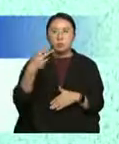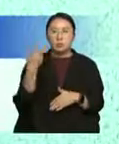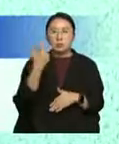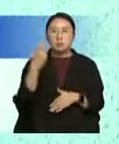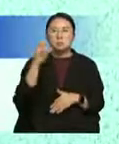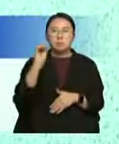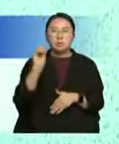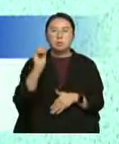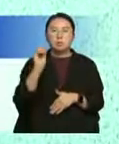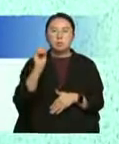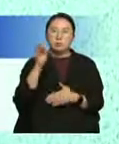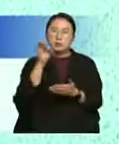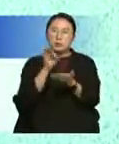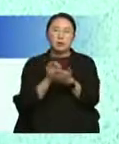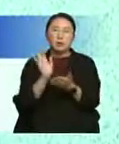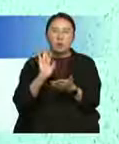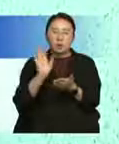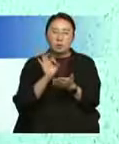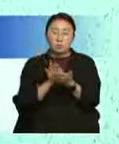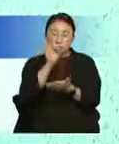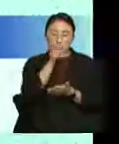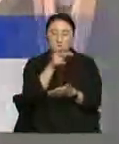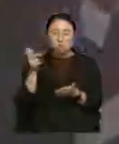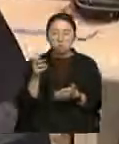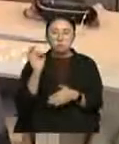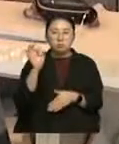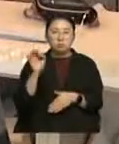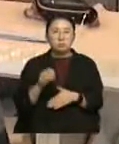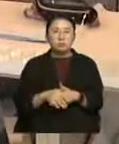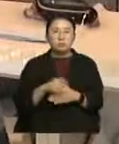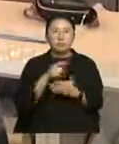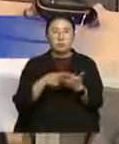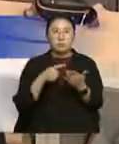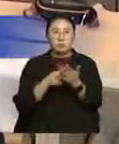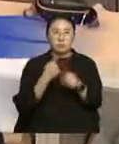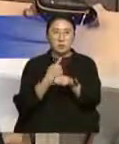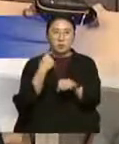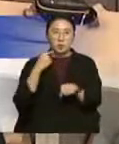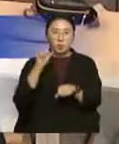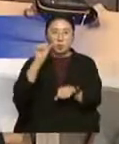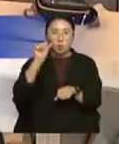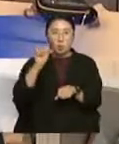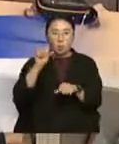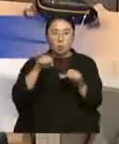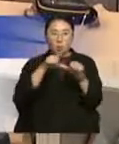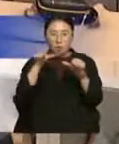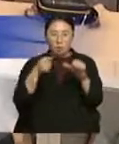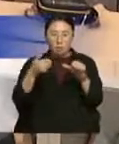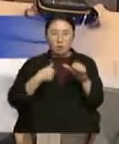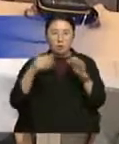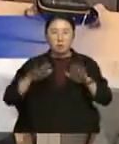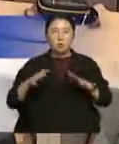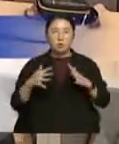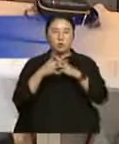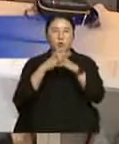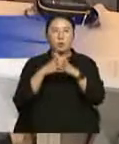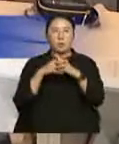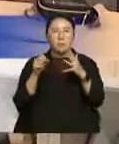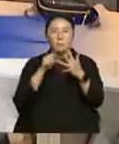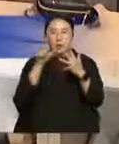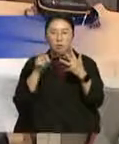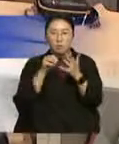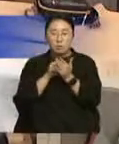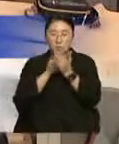뭐 370이 그 뭐 큰 돈 아니에요. 보상은 작년 5월 달에 받고 건축은 이번 8월에